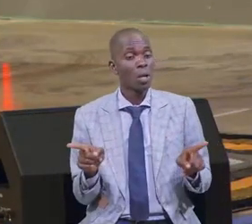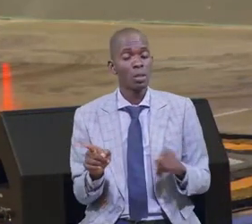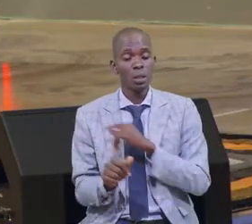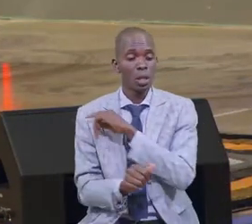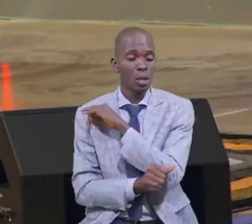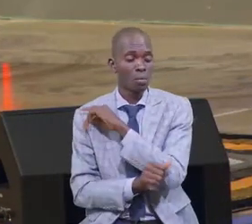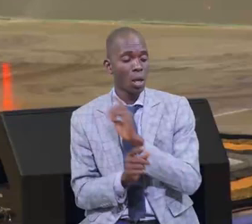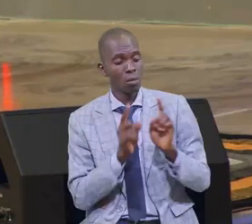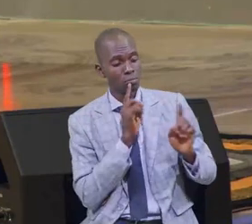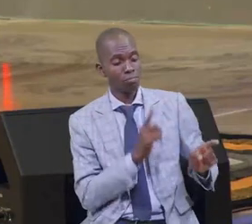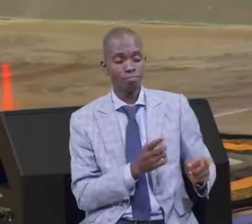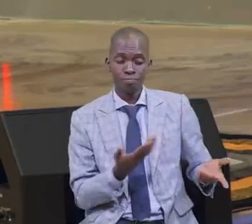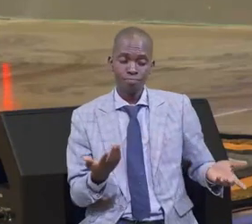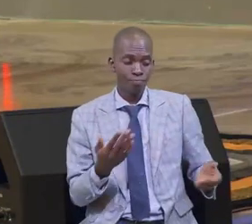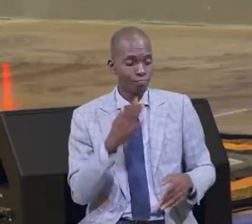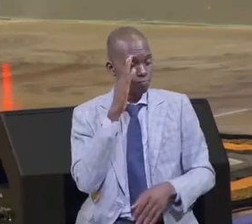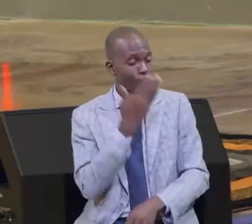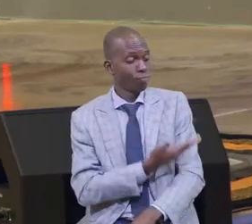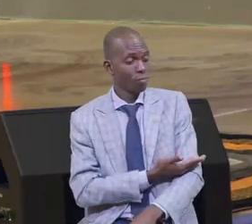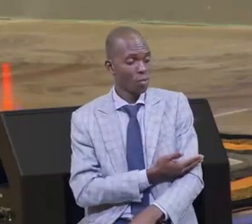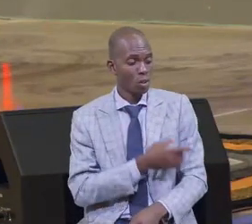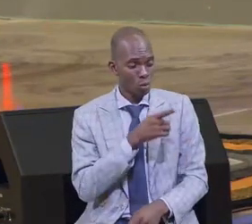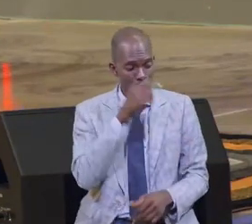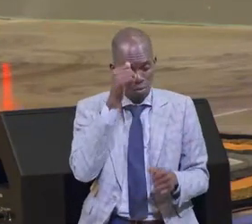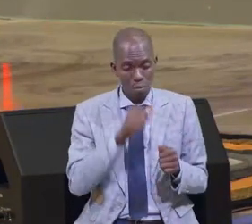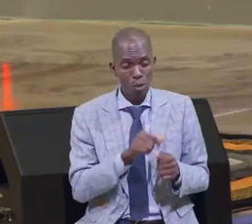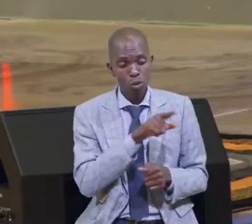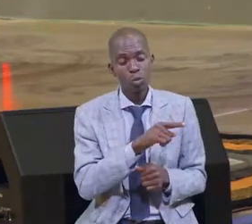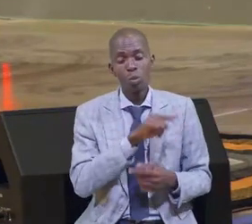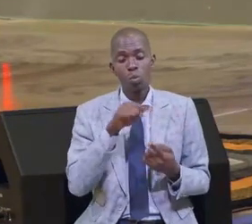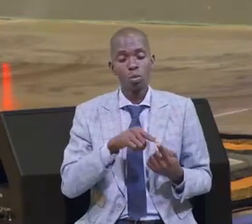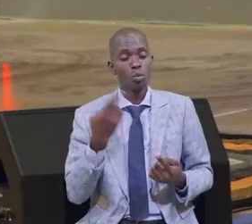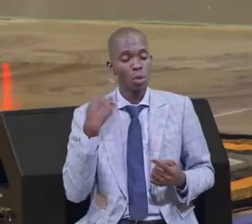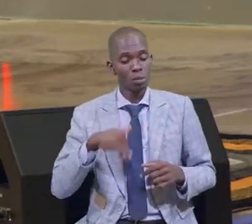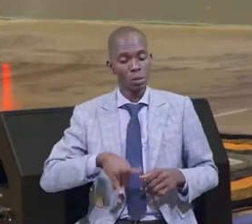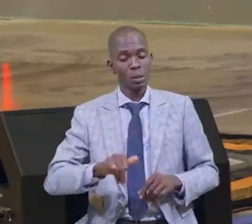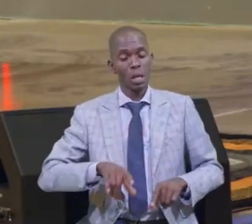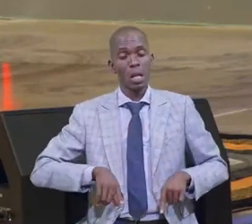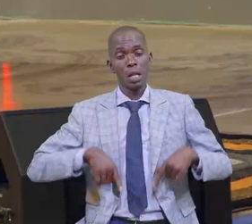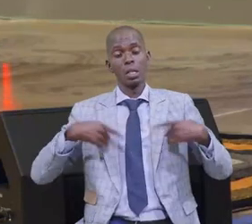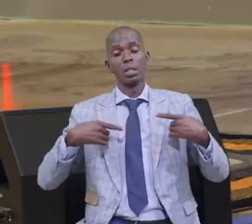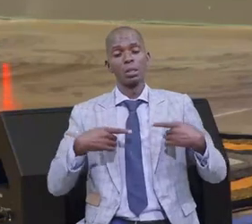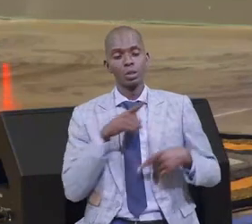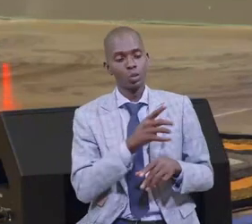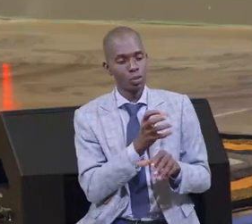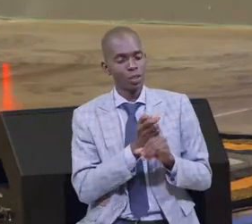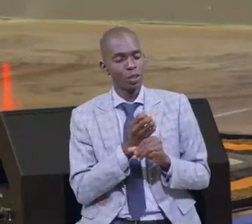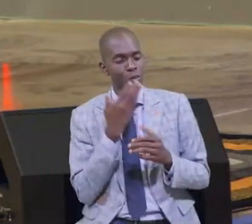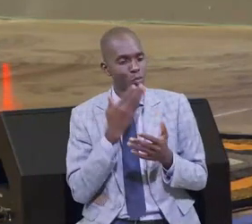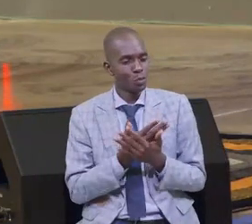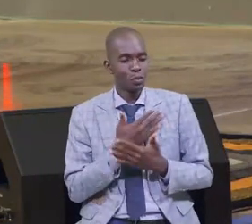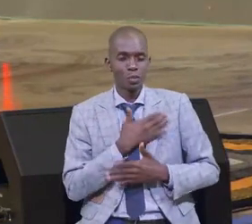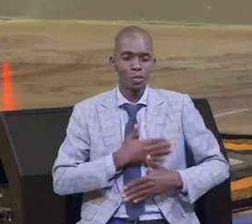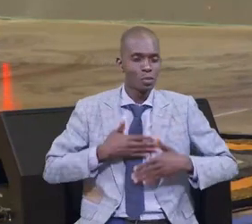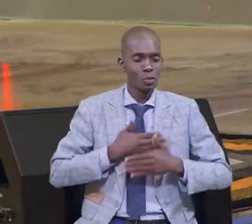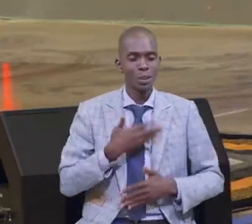Abraham répondit, mon enfant, souviens-toi que tu as reçu tes biens pendant ta vie